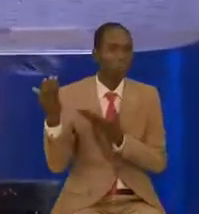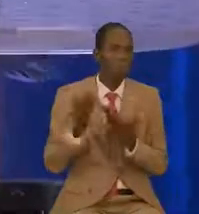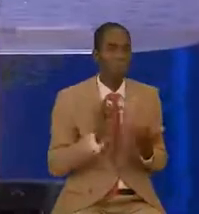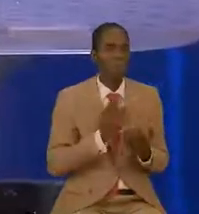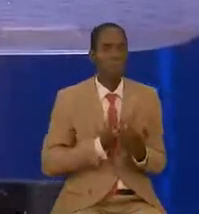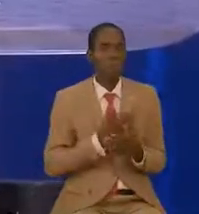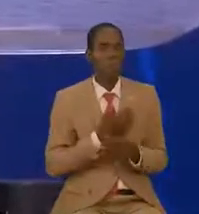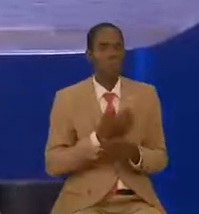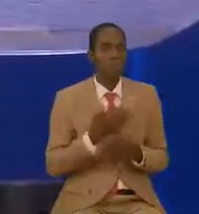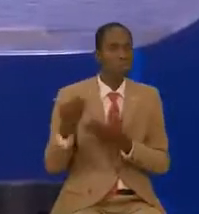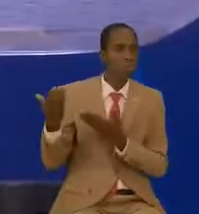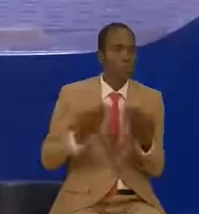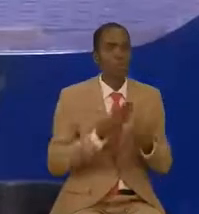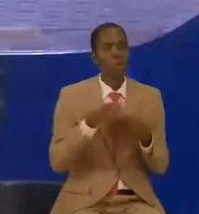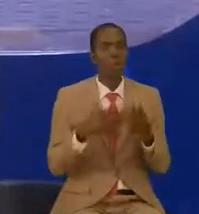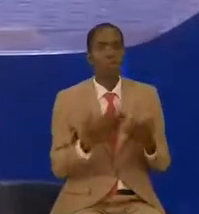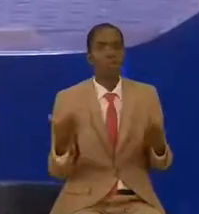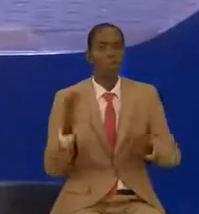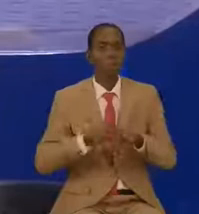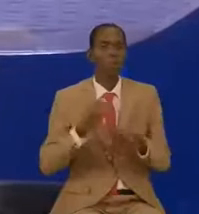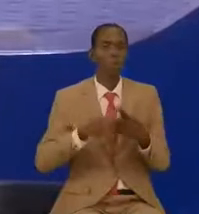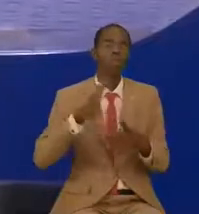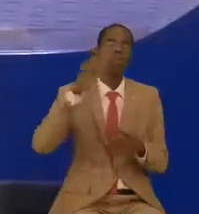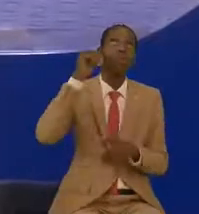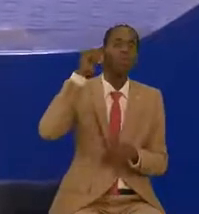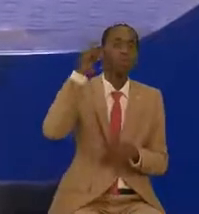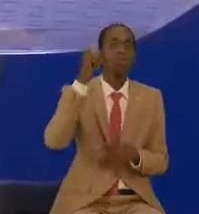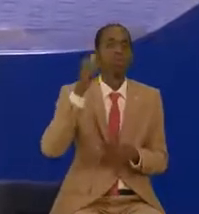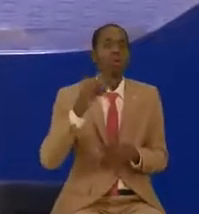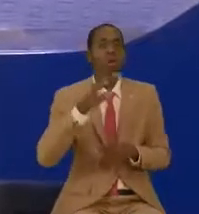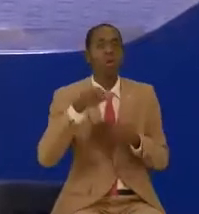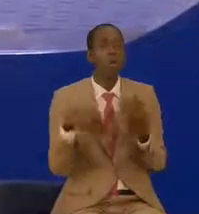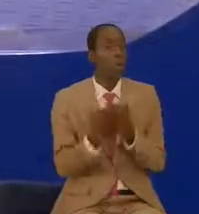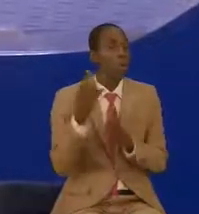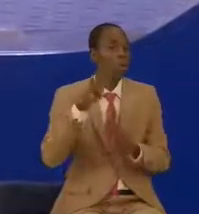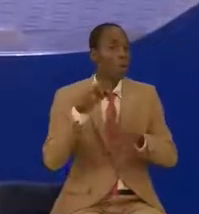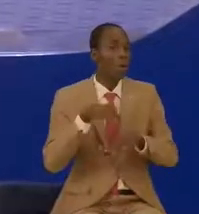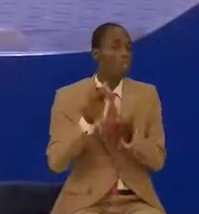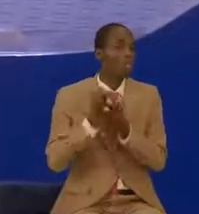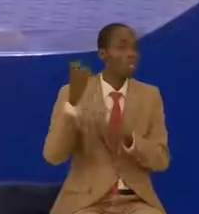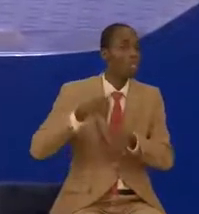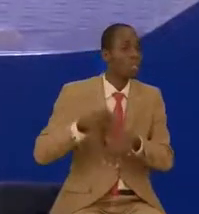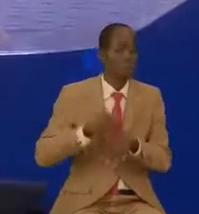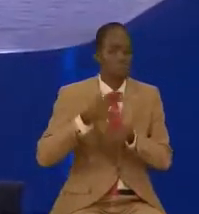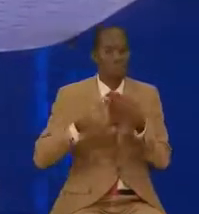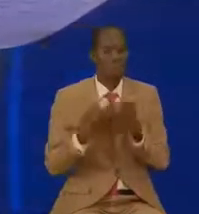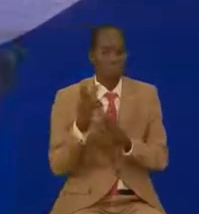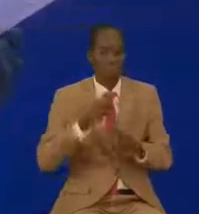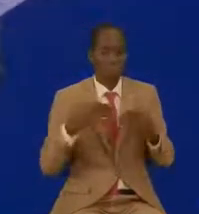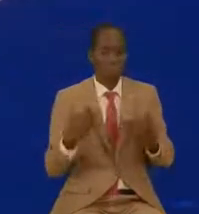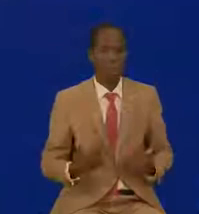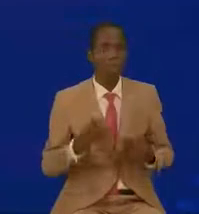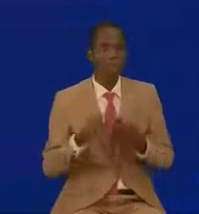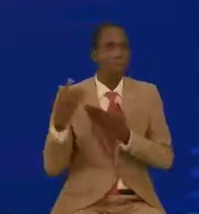paix par lui, par le sang de sa croix. Tous les gens à l'époque, là, les gens en ce temps-ci, c'est Christ